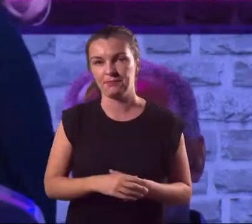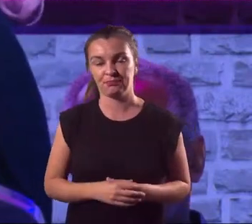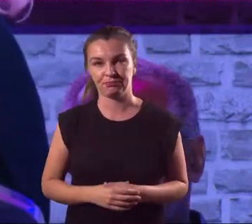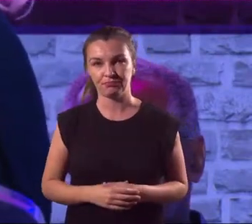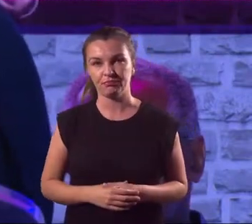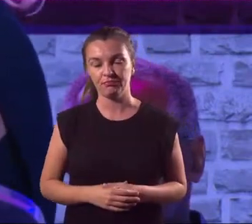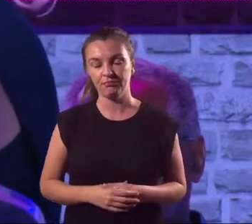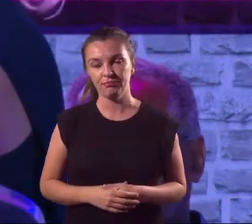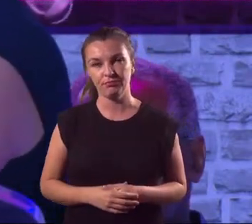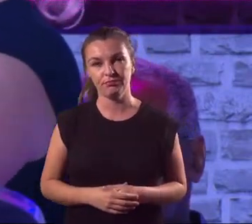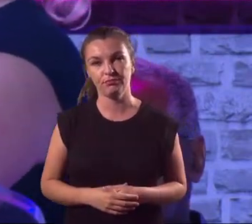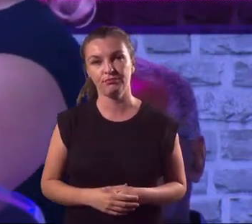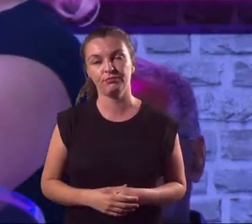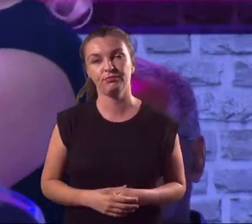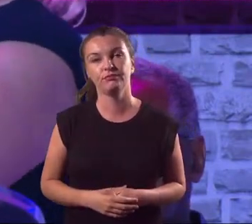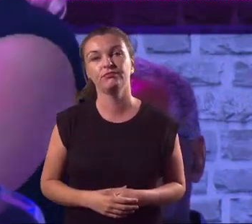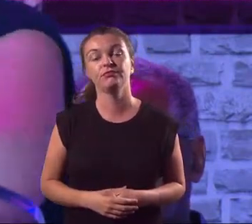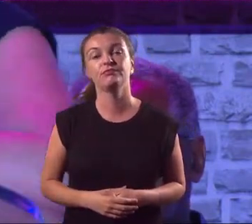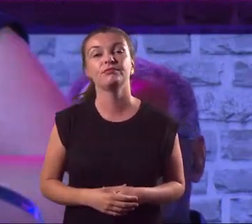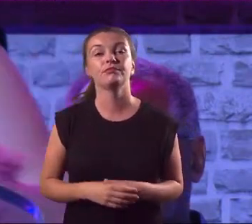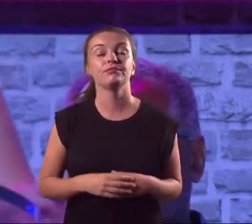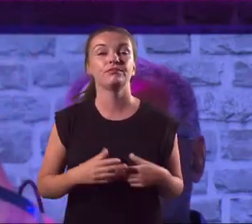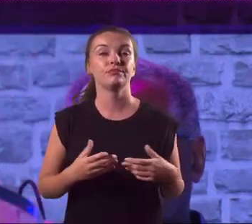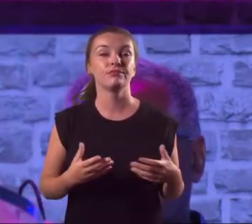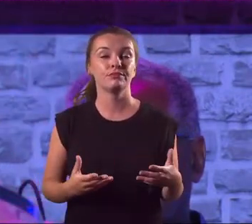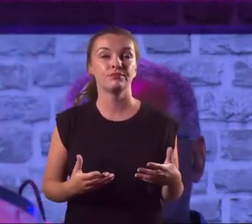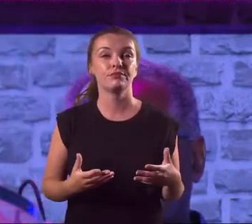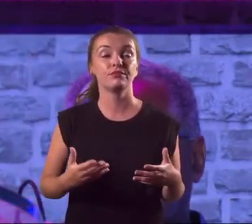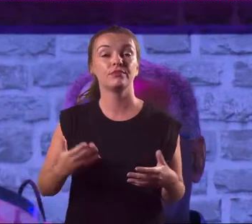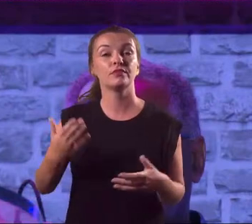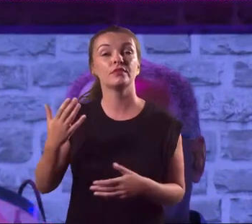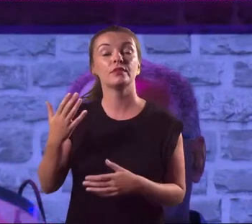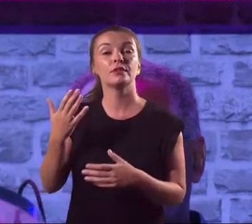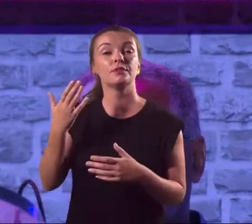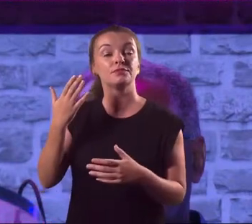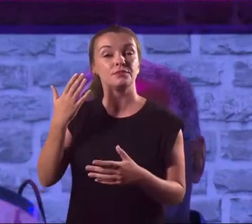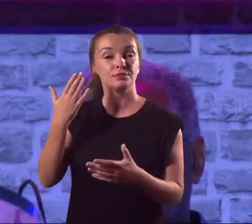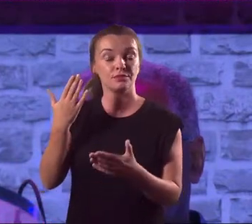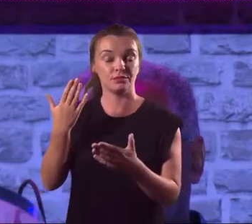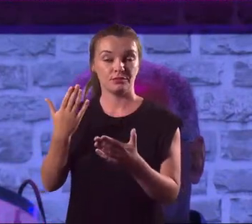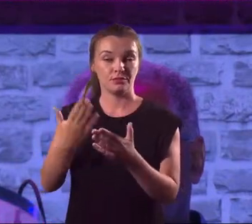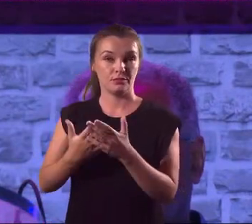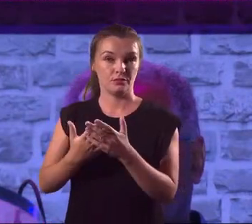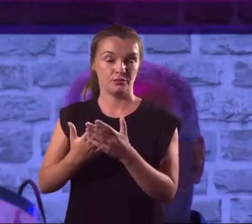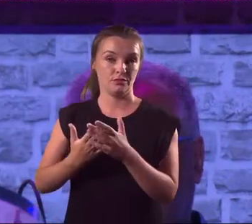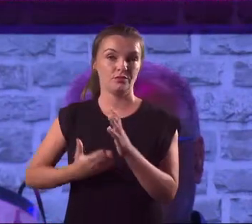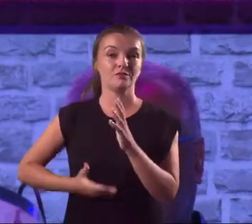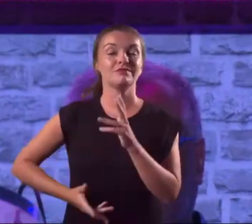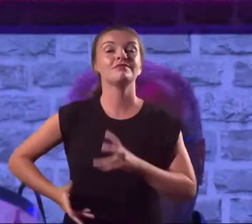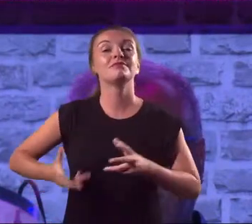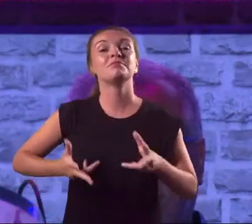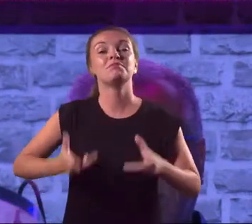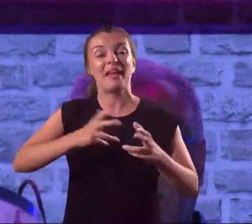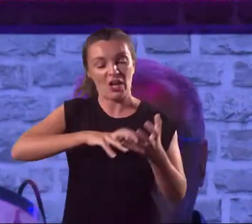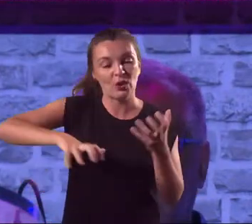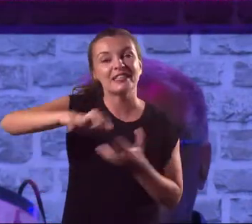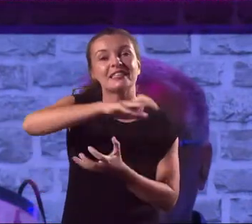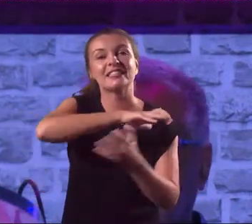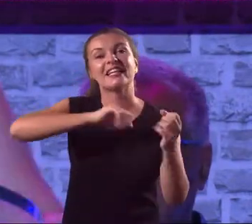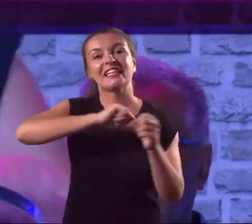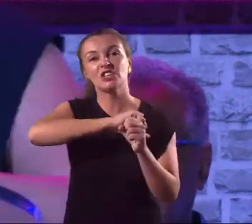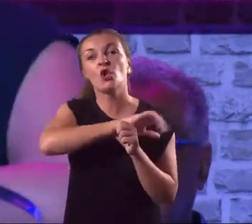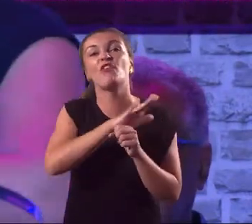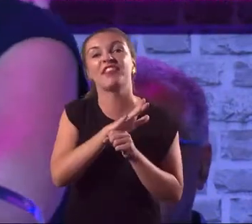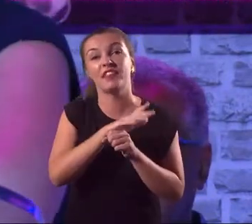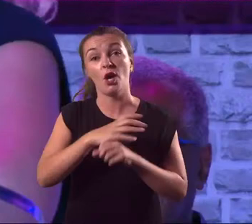nous rappelons que, alors qu'il a fallu plusieurs mois pour envoyer de l'oxygène qui manquait cruellement pendant la crise sanitaire,